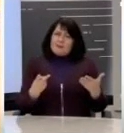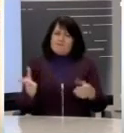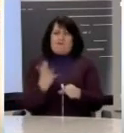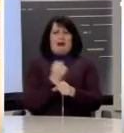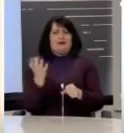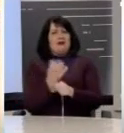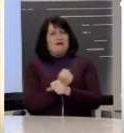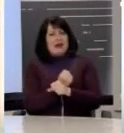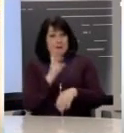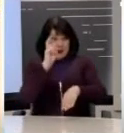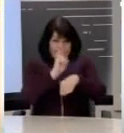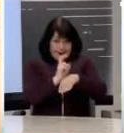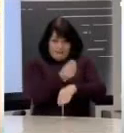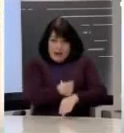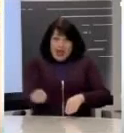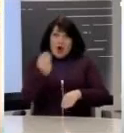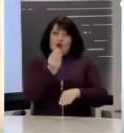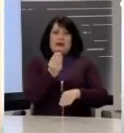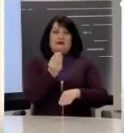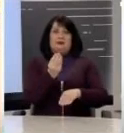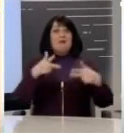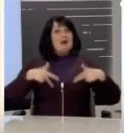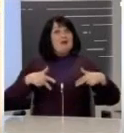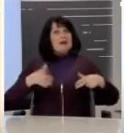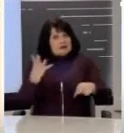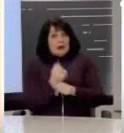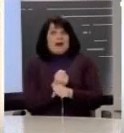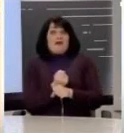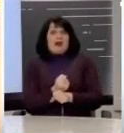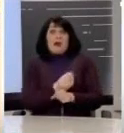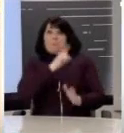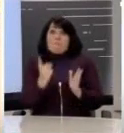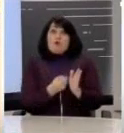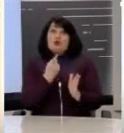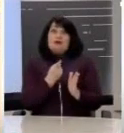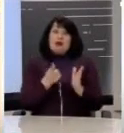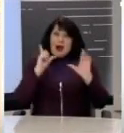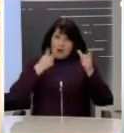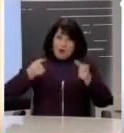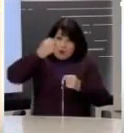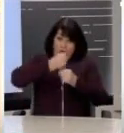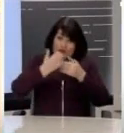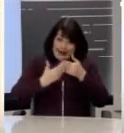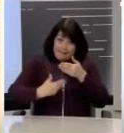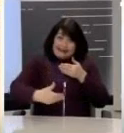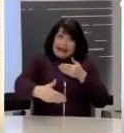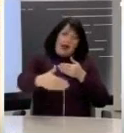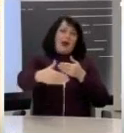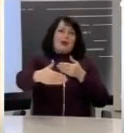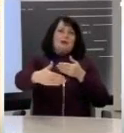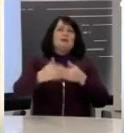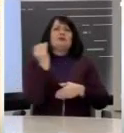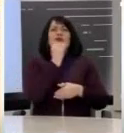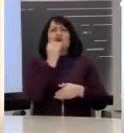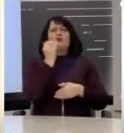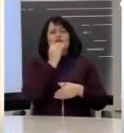επίτευξη πλεονάσματος γενικής κυβέρνησης για πρώτη φορά από τη μεταπολίτευση και επιτάχυνε την έξοδο της